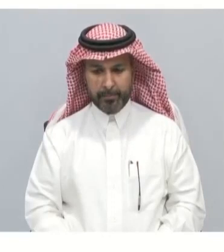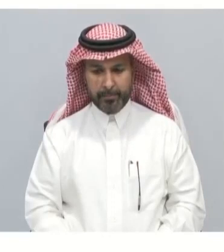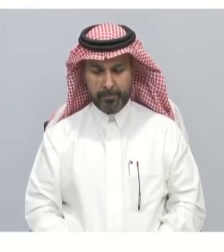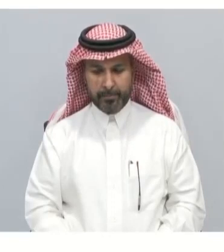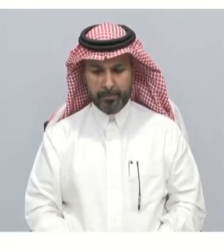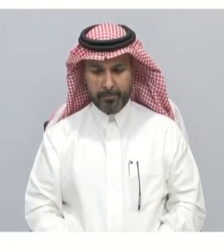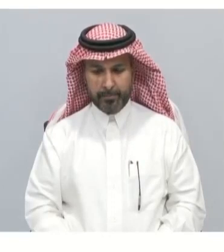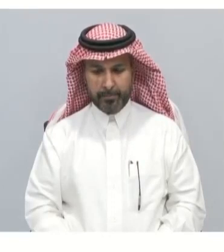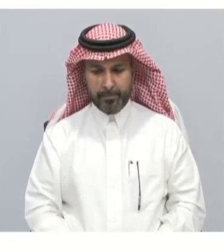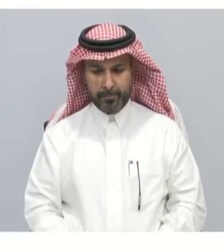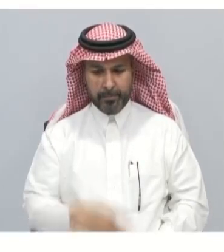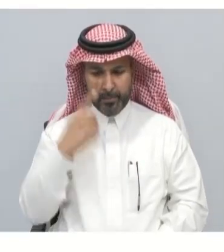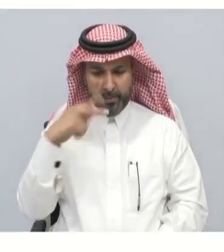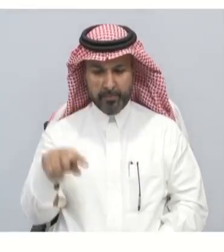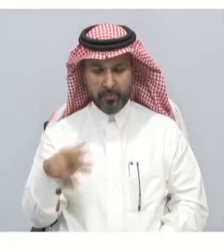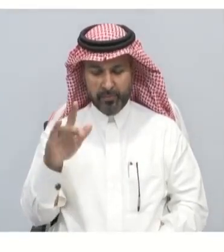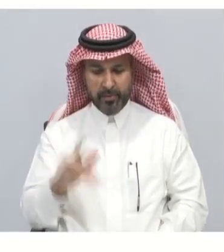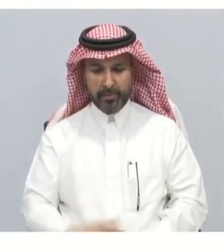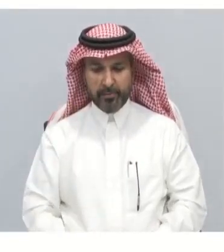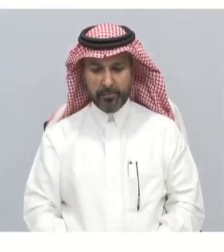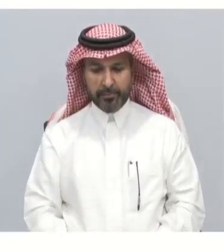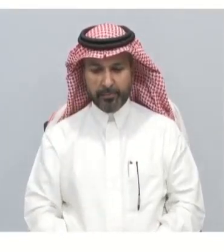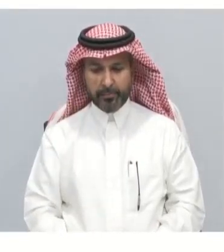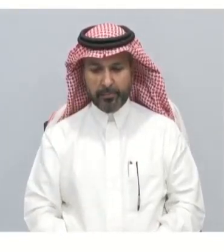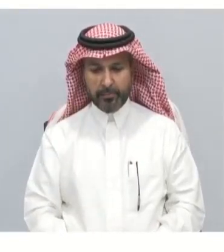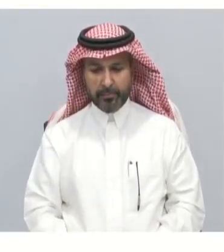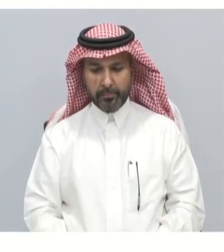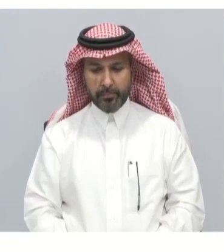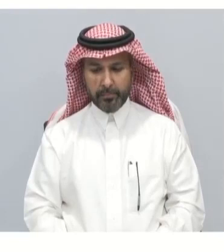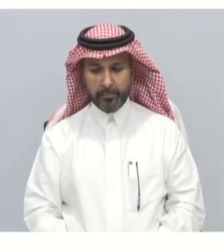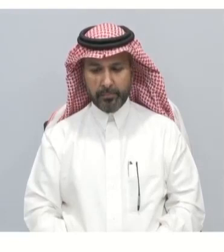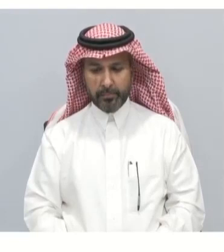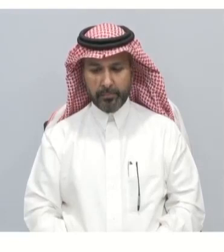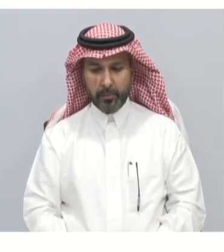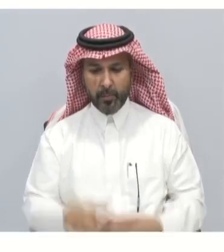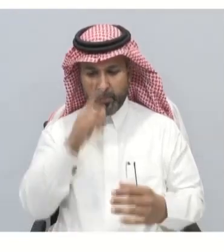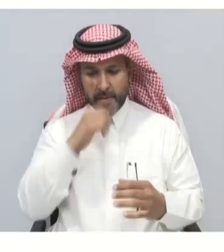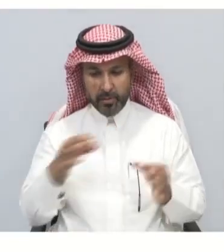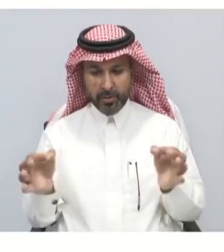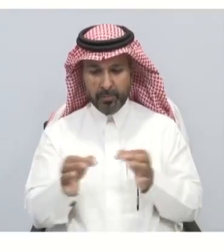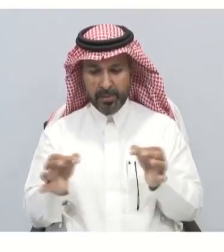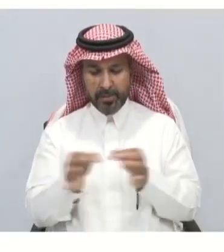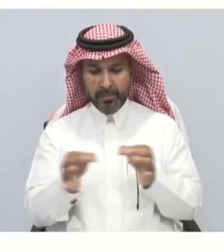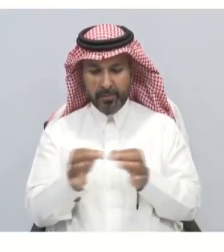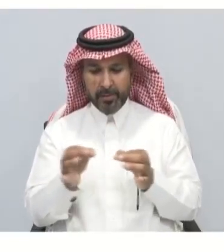نحل الخطوه الثالثه من خطوات حل المساله هذه الطاوله الاولى الطاوله الثانيه ملاصقه لها الثالثه الرابعه